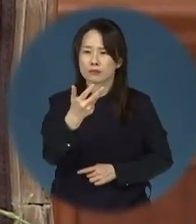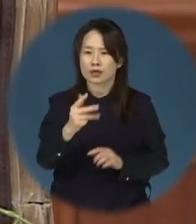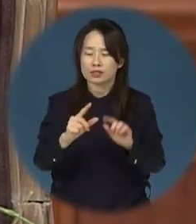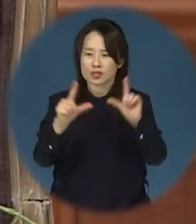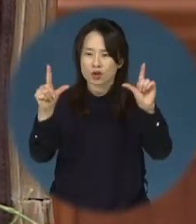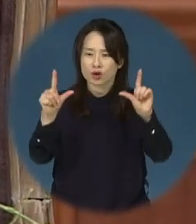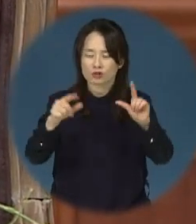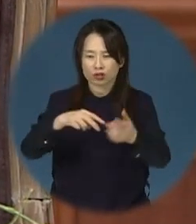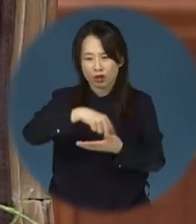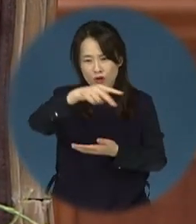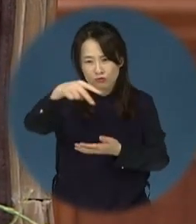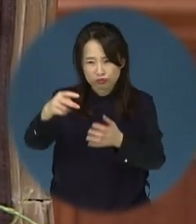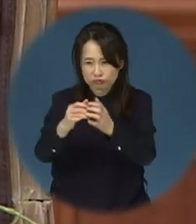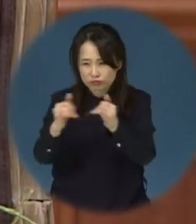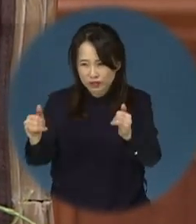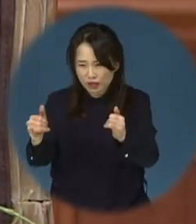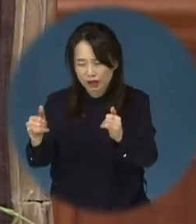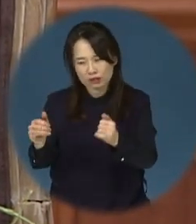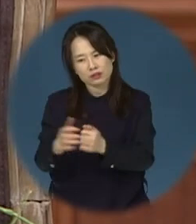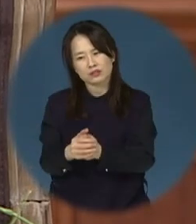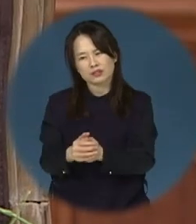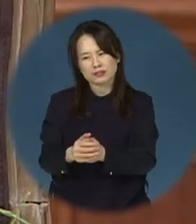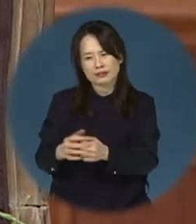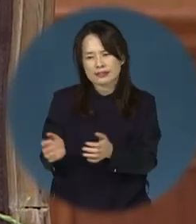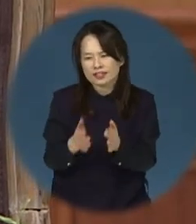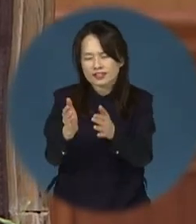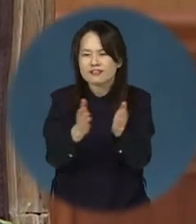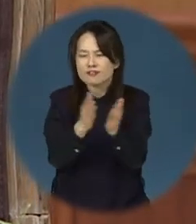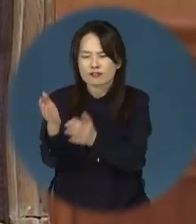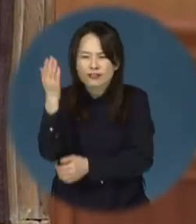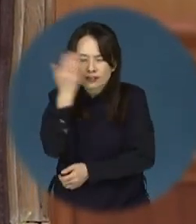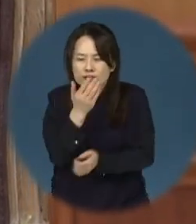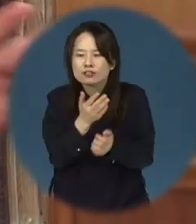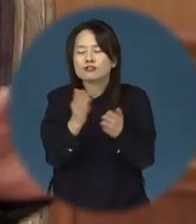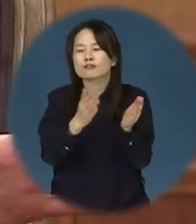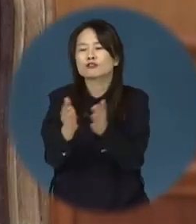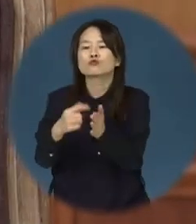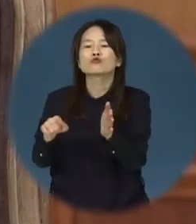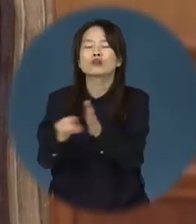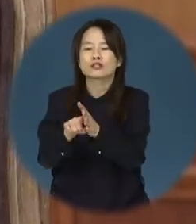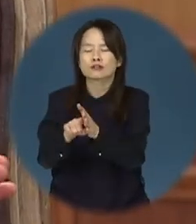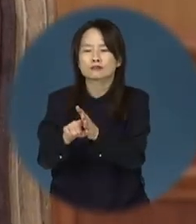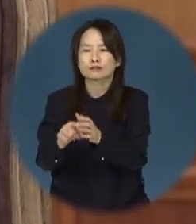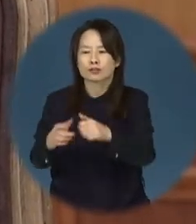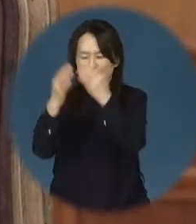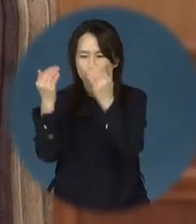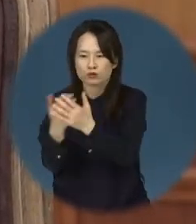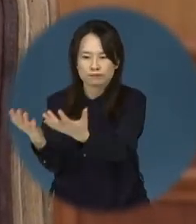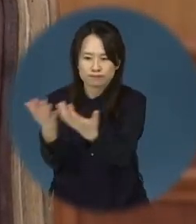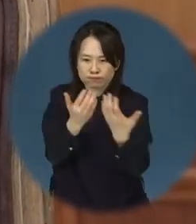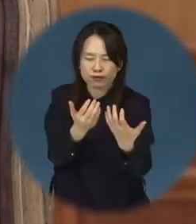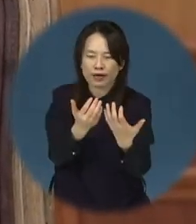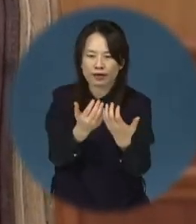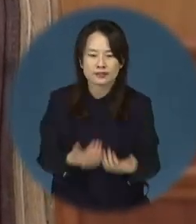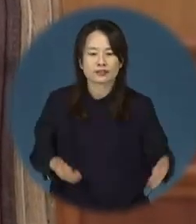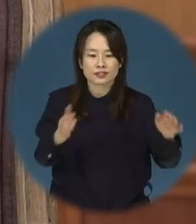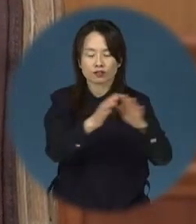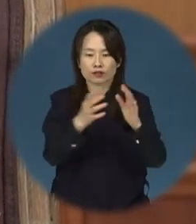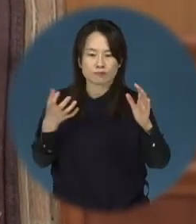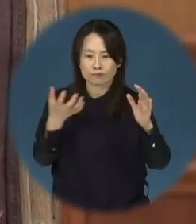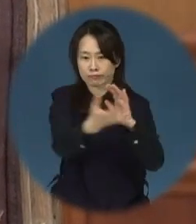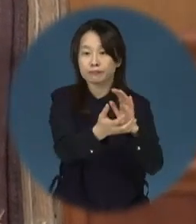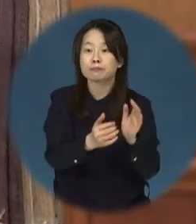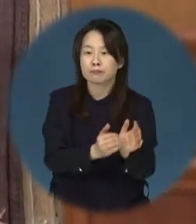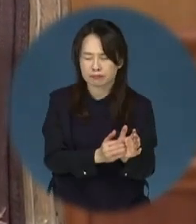노숙인들을 싹 다 시설에다가 집어넣은 걸로 알고 있거든요. 예. 그러니까 원래 늘 거리에 가족 단위로